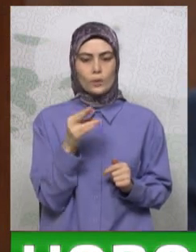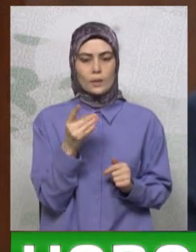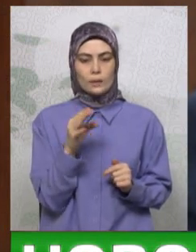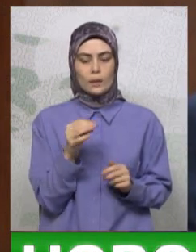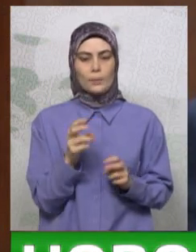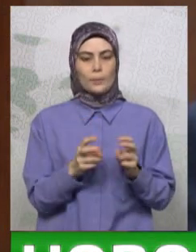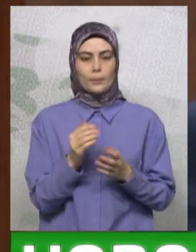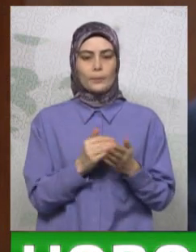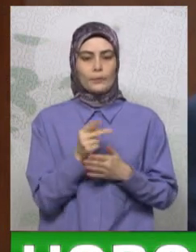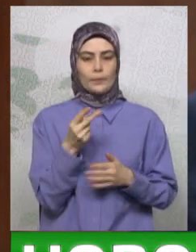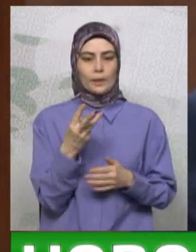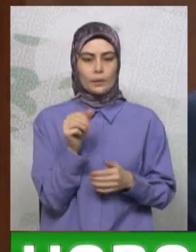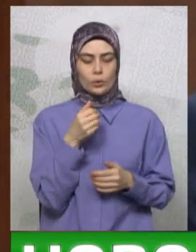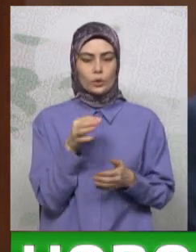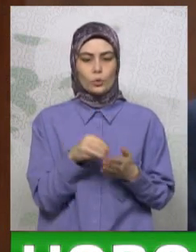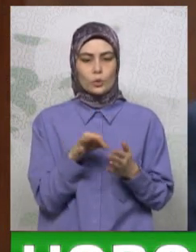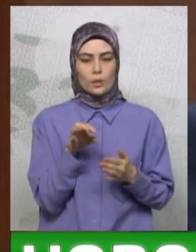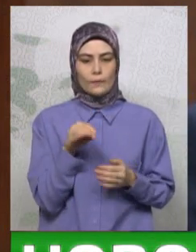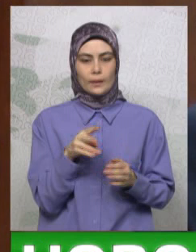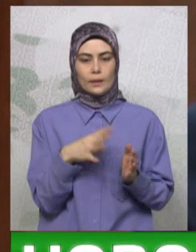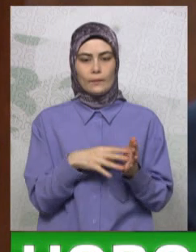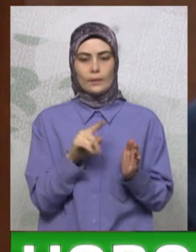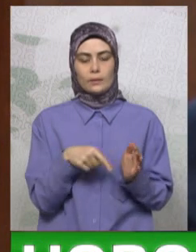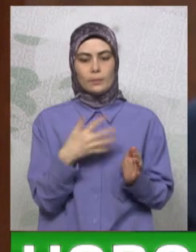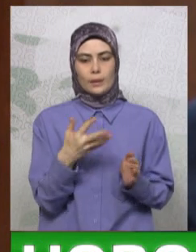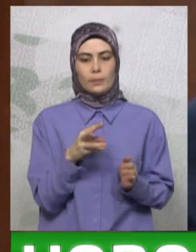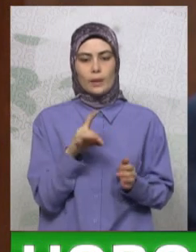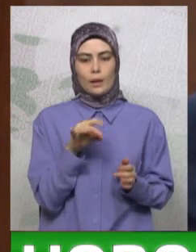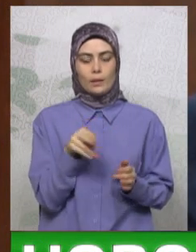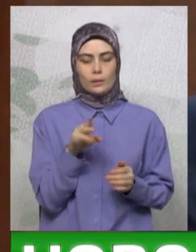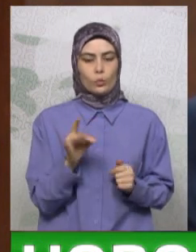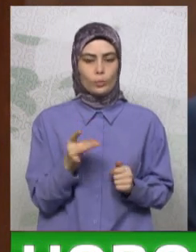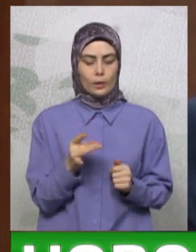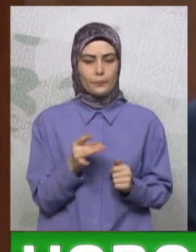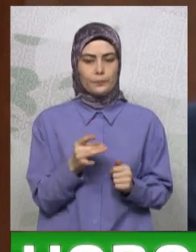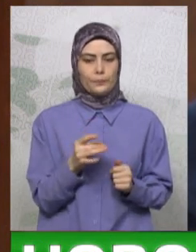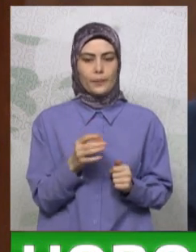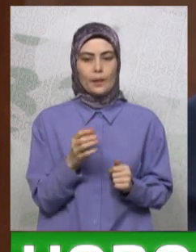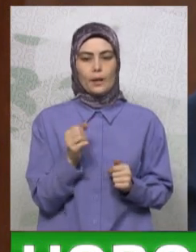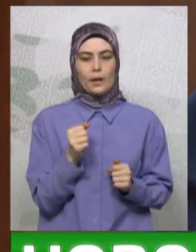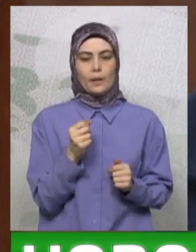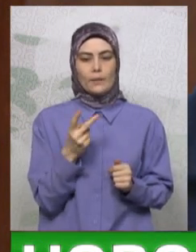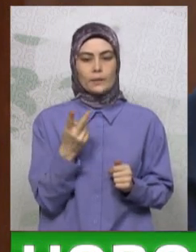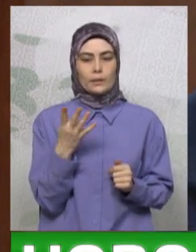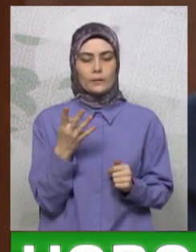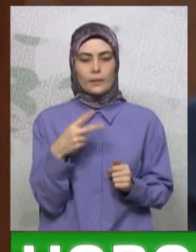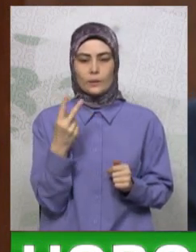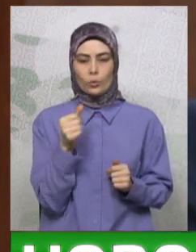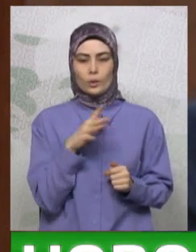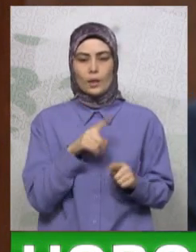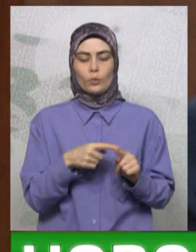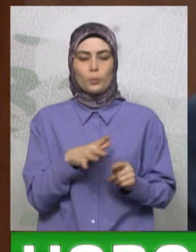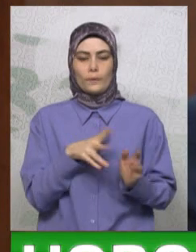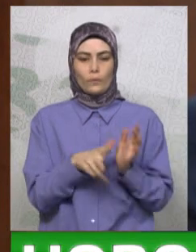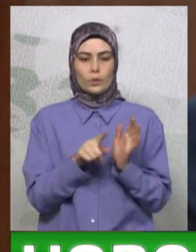производства в 2023 году составит 9,5 миллиарда рублей. Справочно в 2022 году это было 8,5